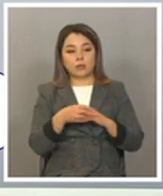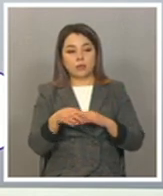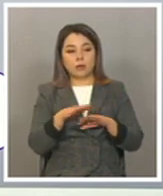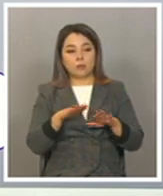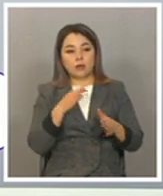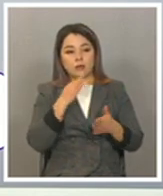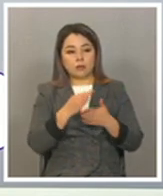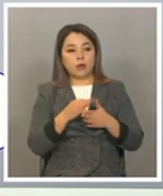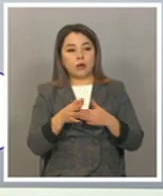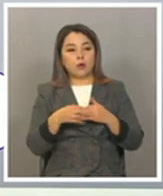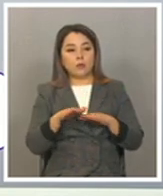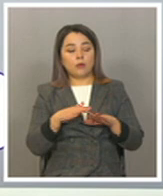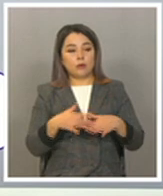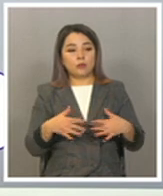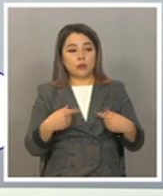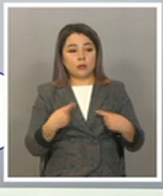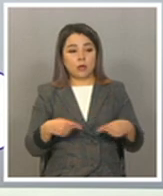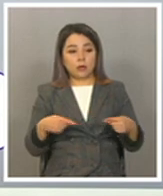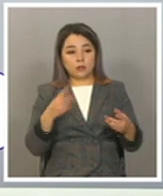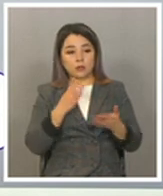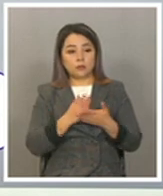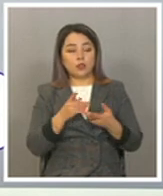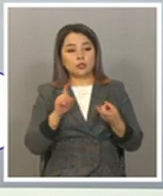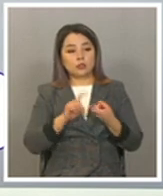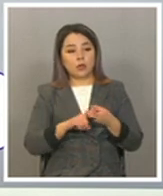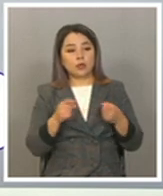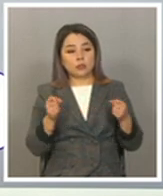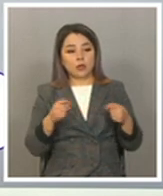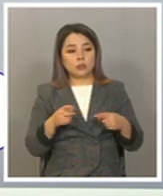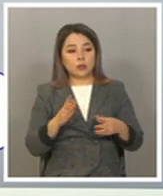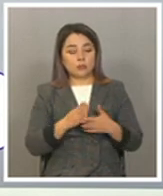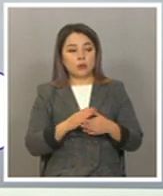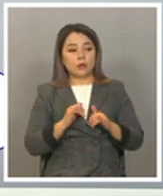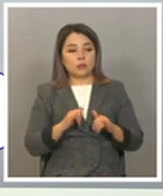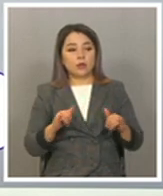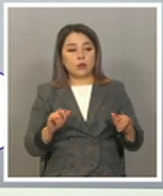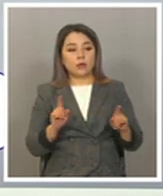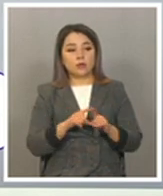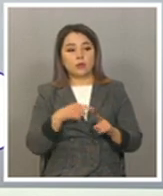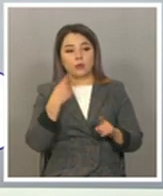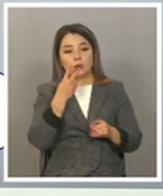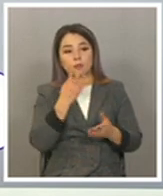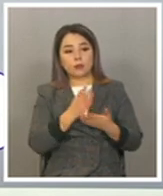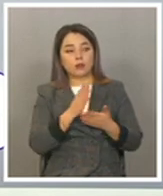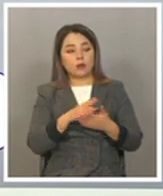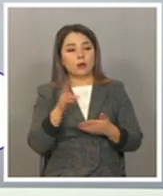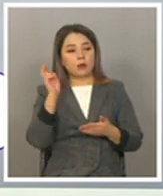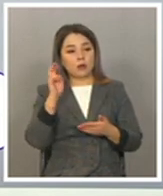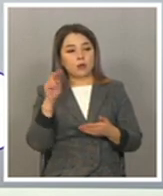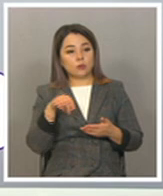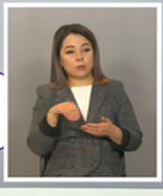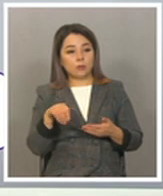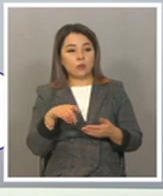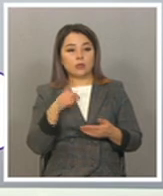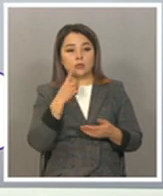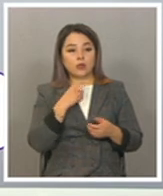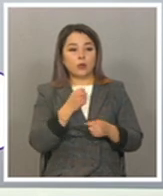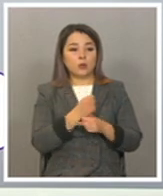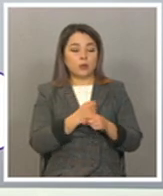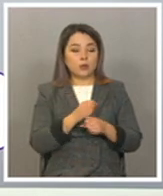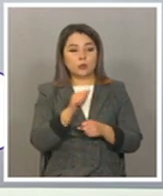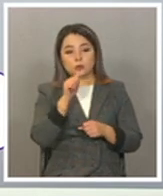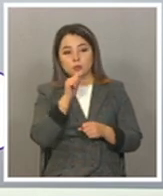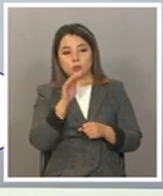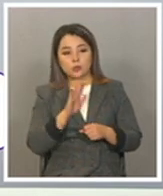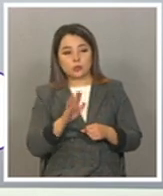олардың ауданы да әркелке болады. Сәйкесінше олардағы таралған топырақ түрлеріне келетін болса, қара топырақ, қызғылт, қоңыр, сұр немесе